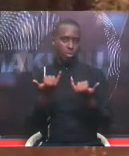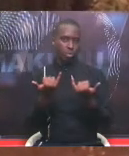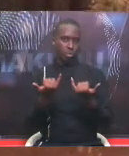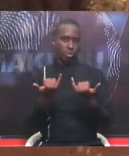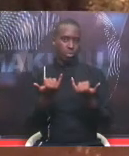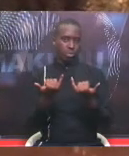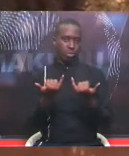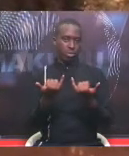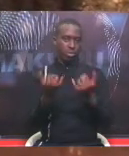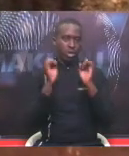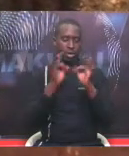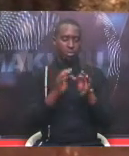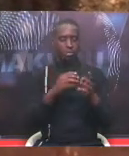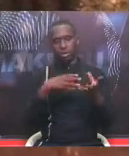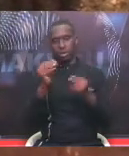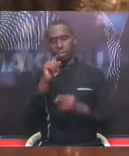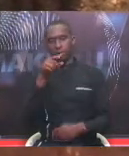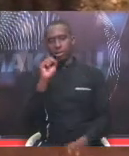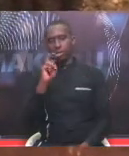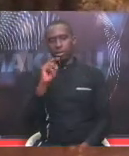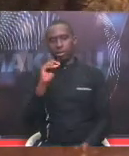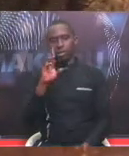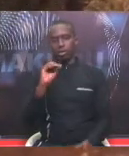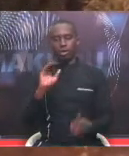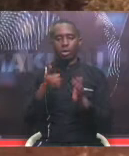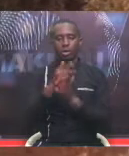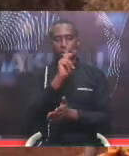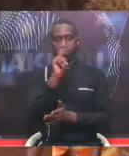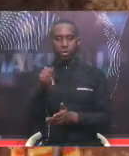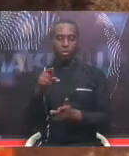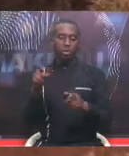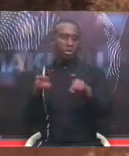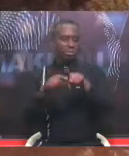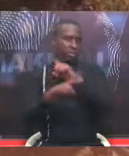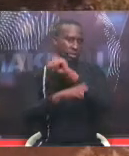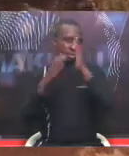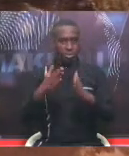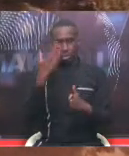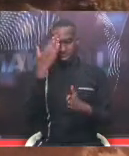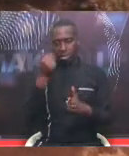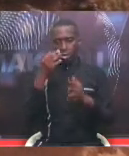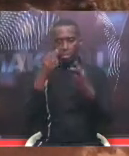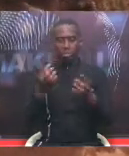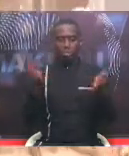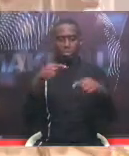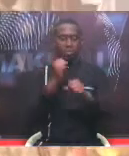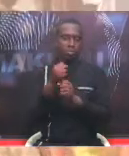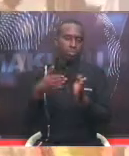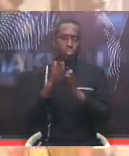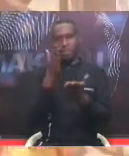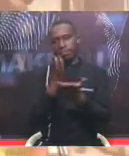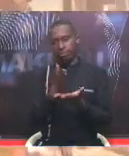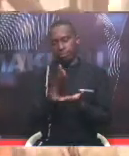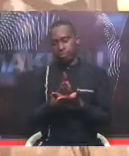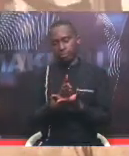nk'ubu ndamutse ndiburenga mu izindiro nkagera Kimironko banyita nk'igisambo rwose bitewe n'ibi bintu baje baradukora ngaha n'uyu muhanda wahangaha rwose